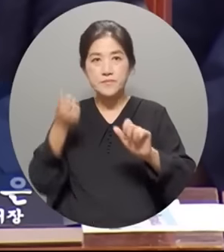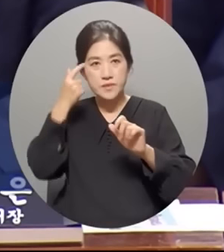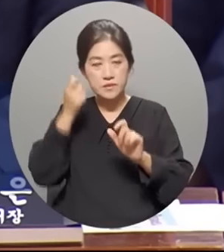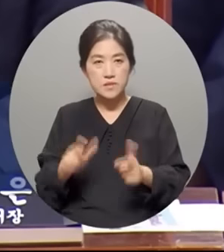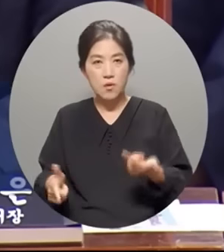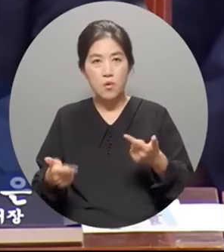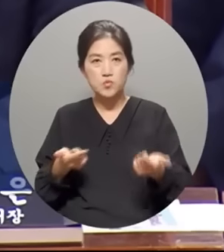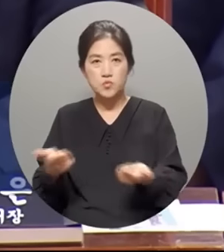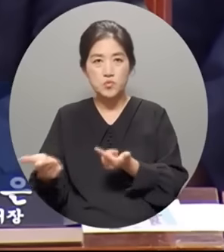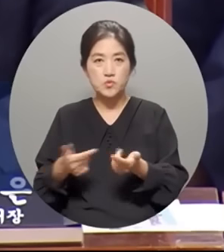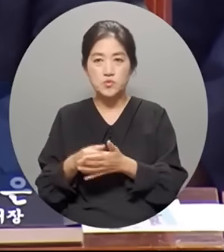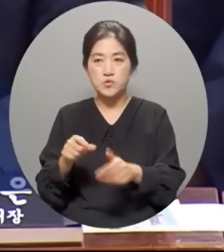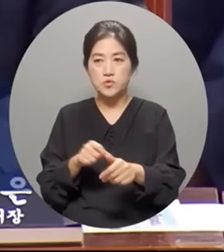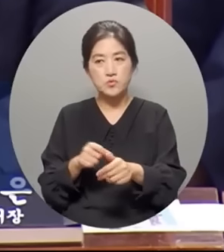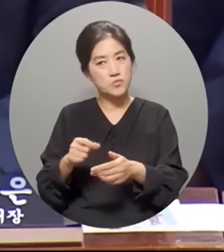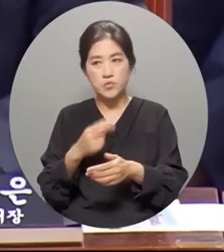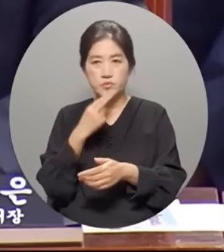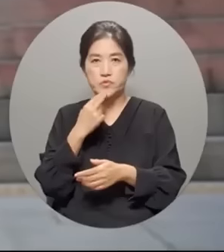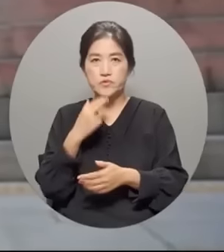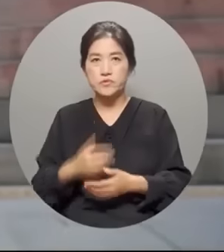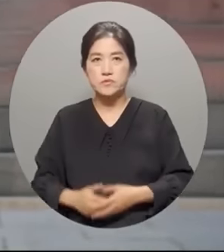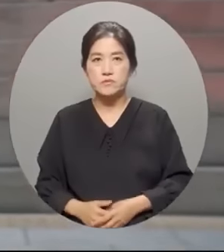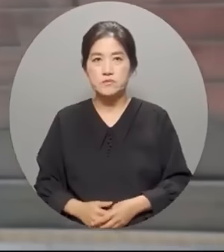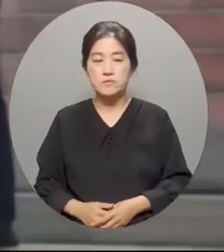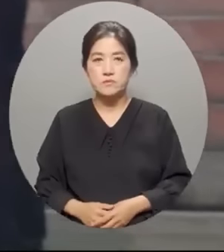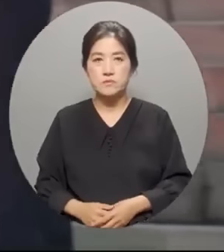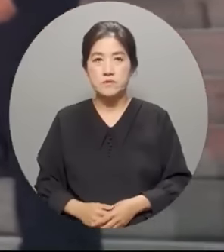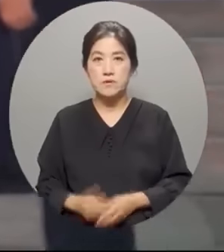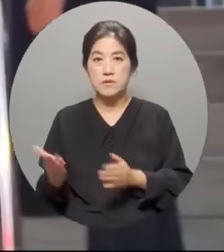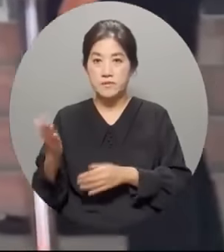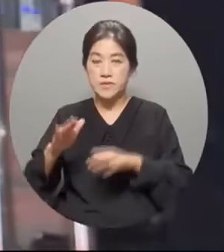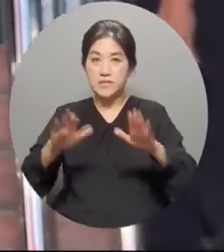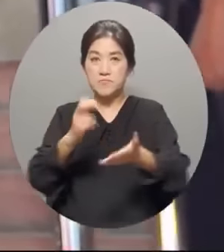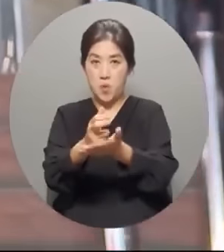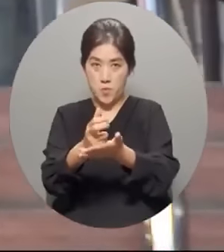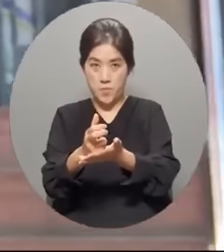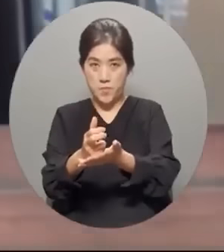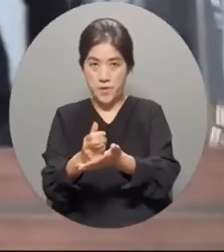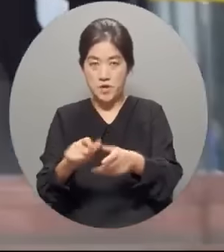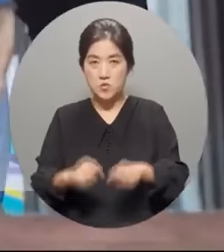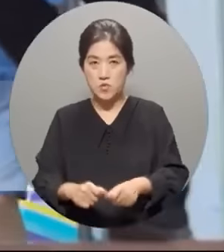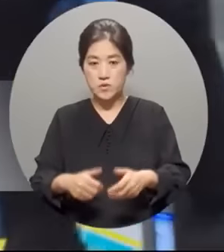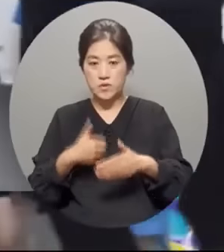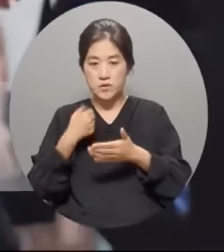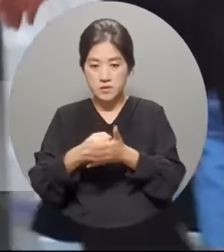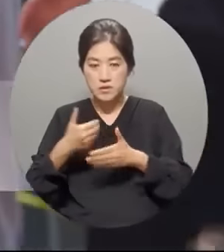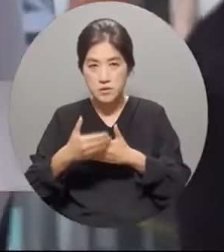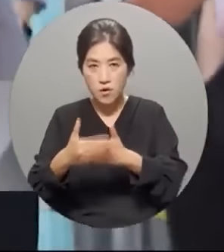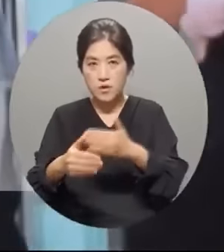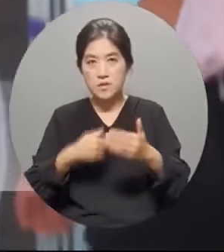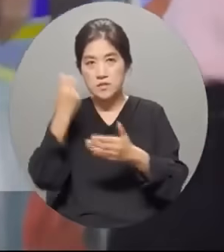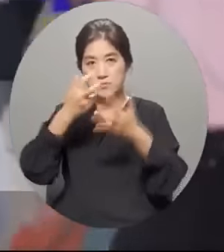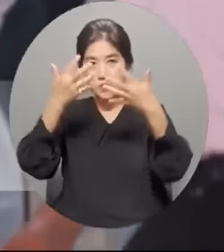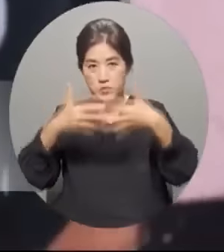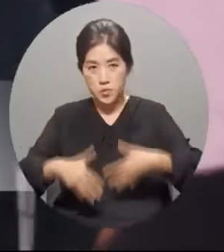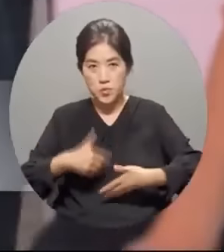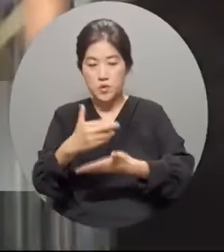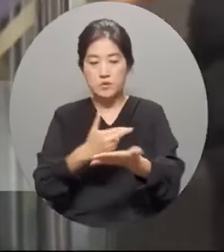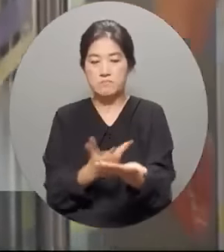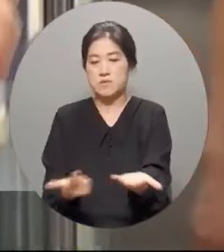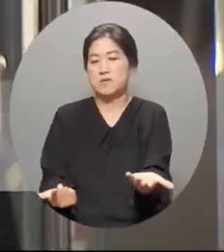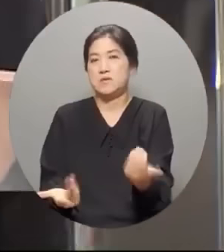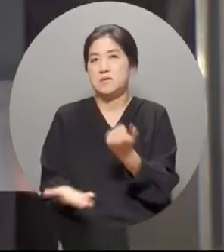조정은 별도로 없었던 거 같고요 반면 현행법상 구체적인 의결 절차와 심의 요건이 규정돼 있지